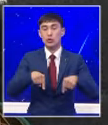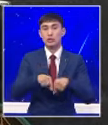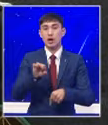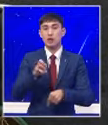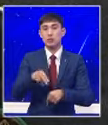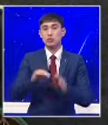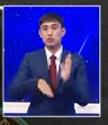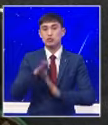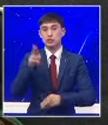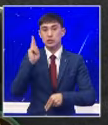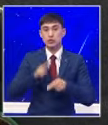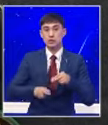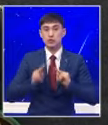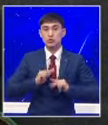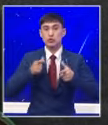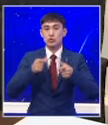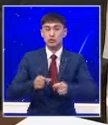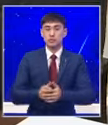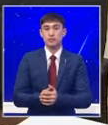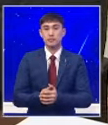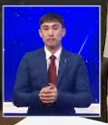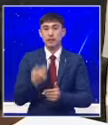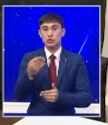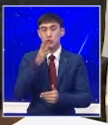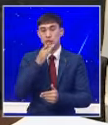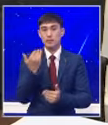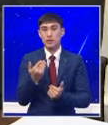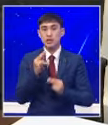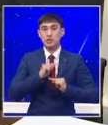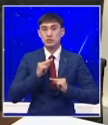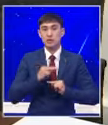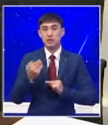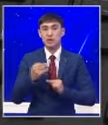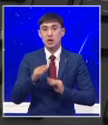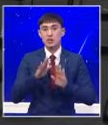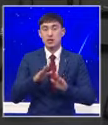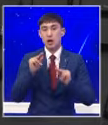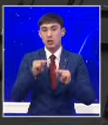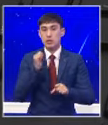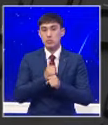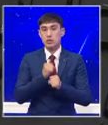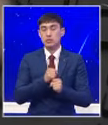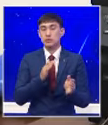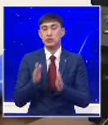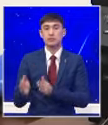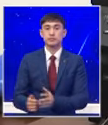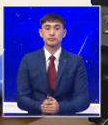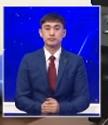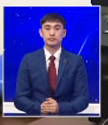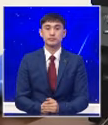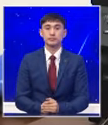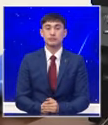академиясын үздік тамамдап жұмысқа орналасыпты. Сол уақыттан бері қызметтік мансапта тек адал еңбек етіп келеді. Ең